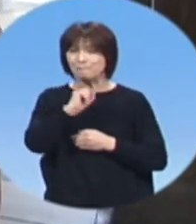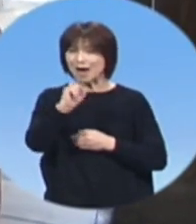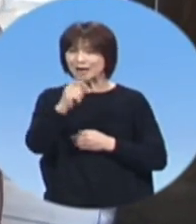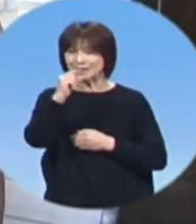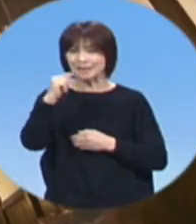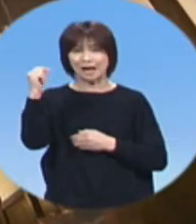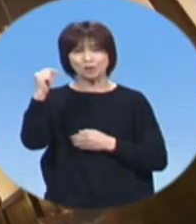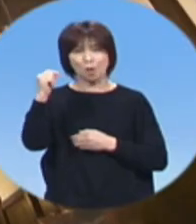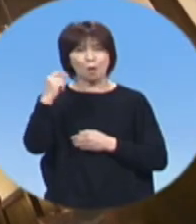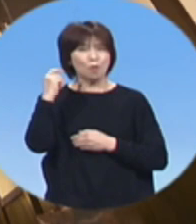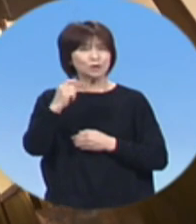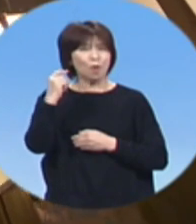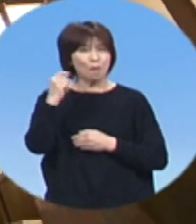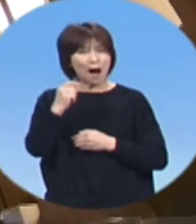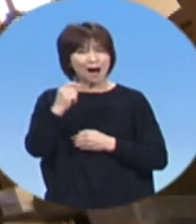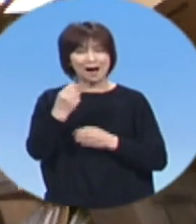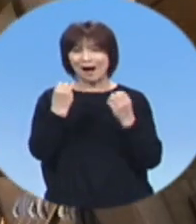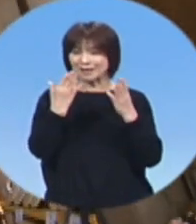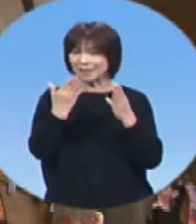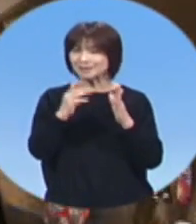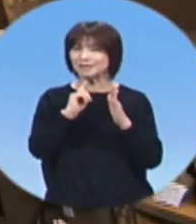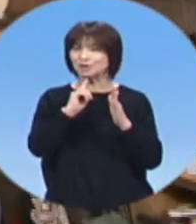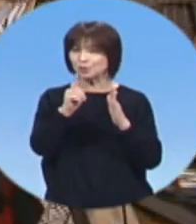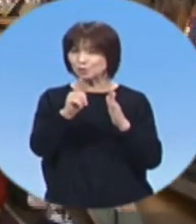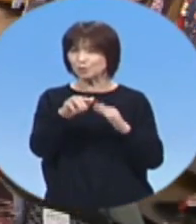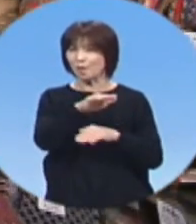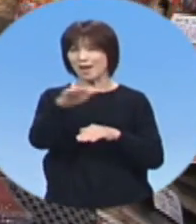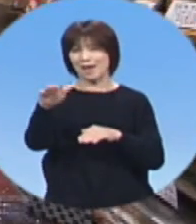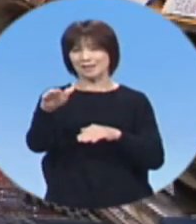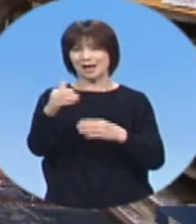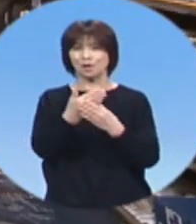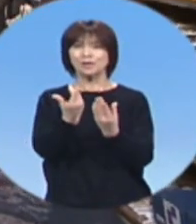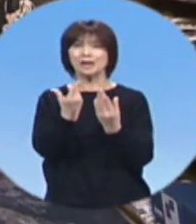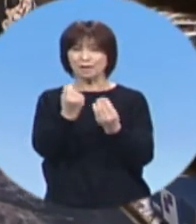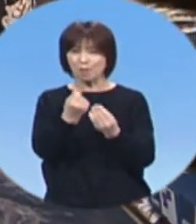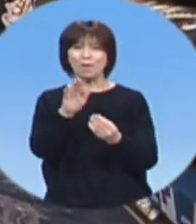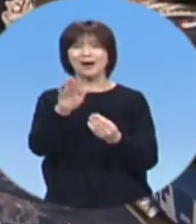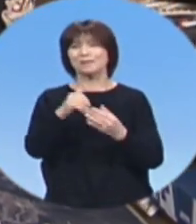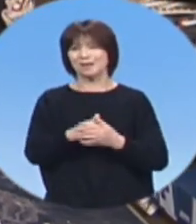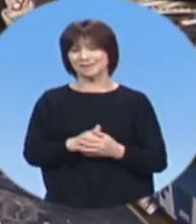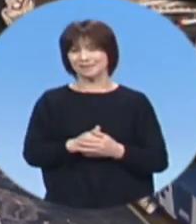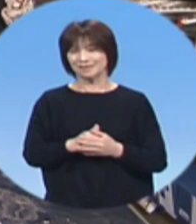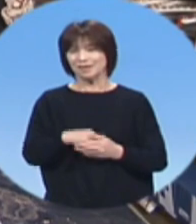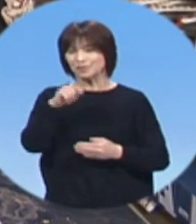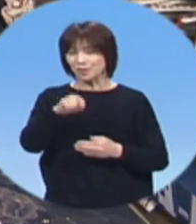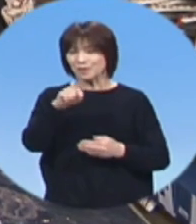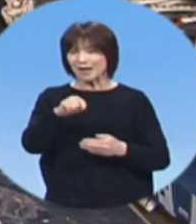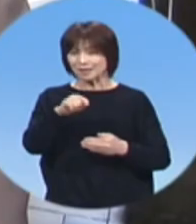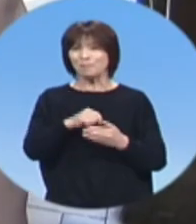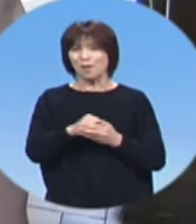大正、昭和、新しいものですと平成のおひな様も置いてあります。その中で